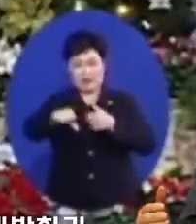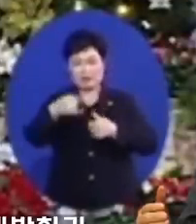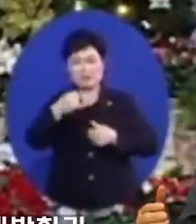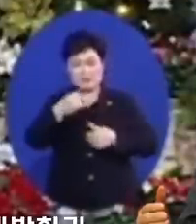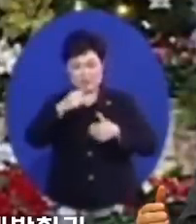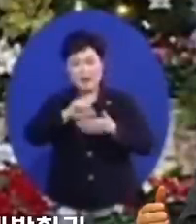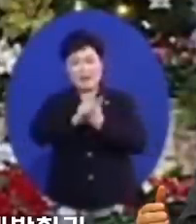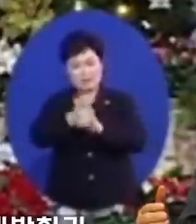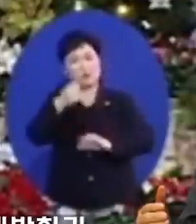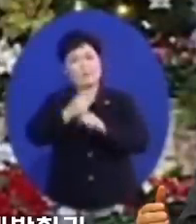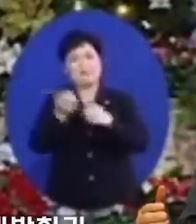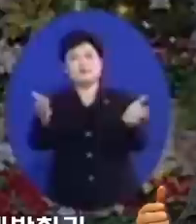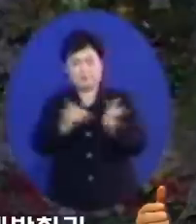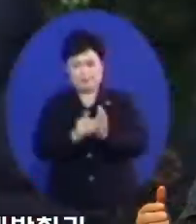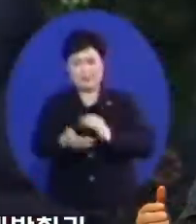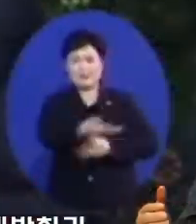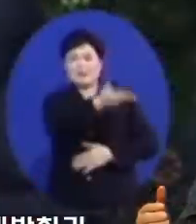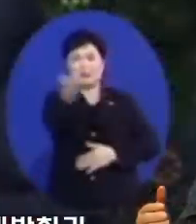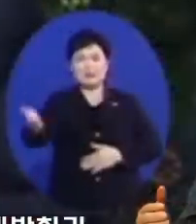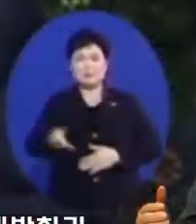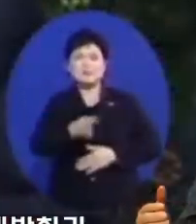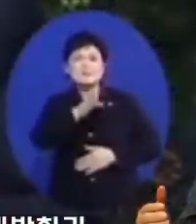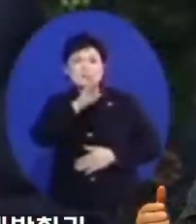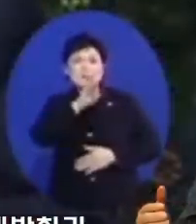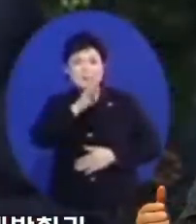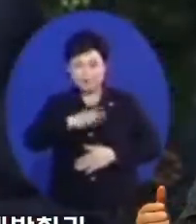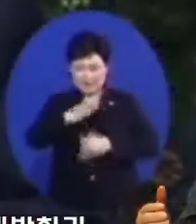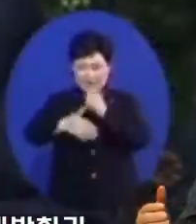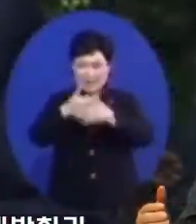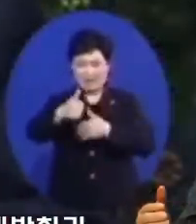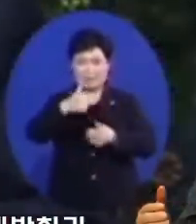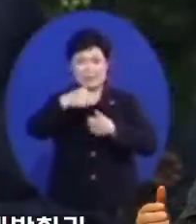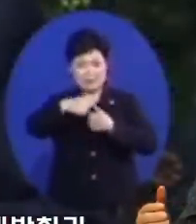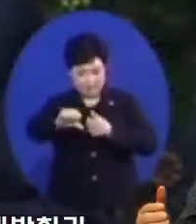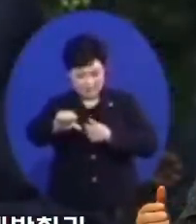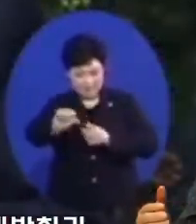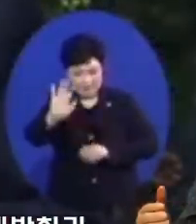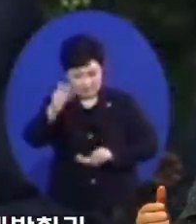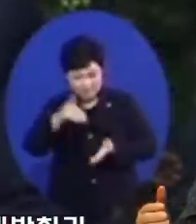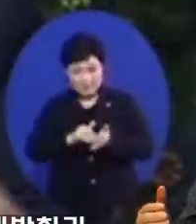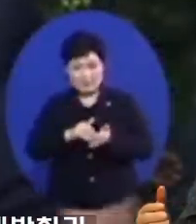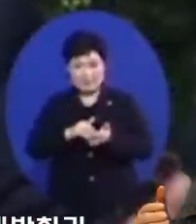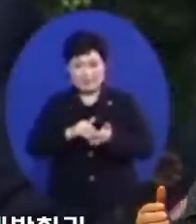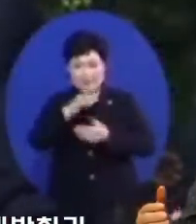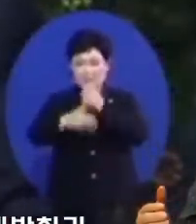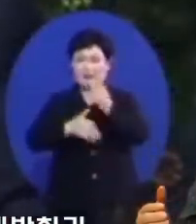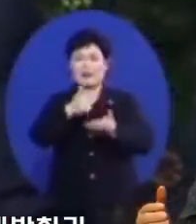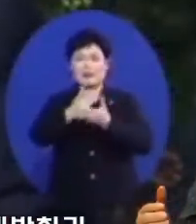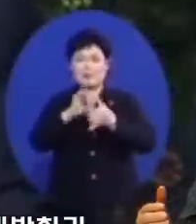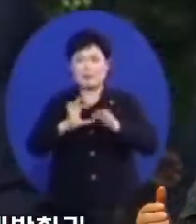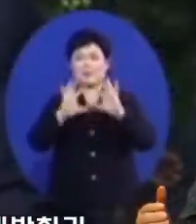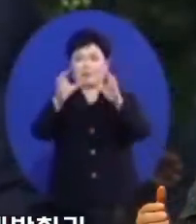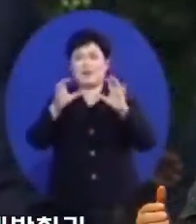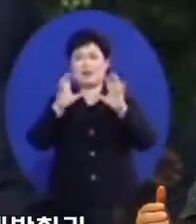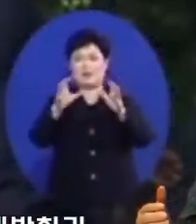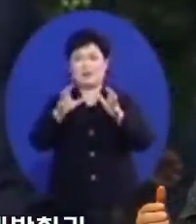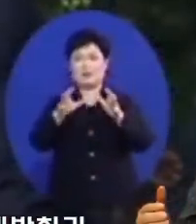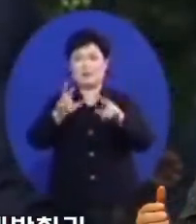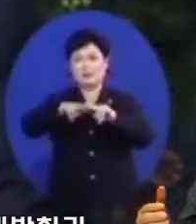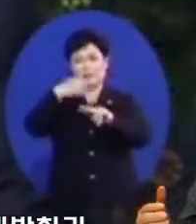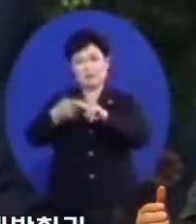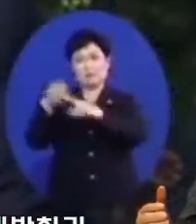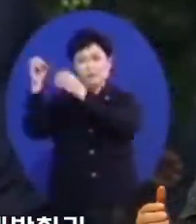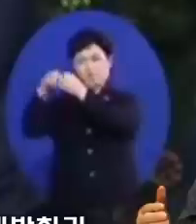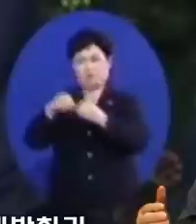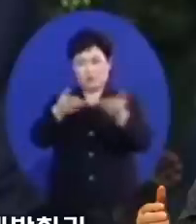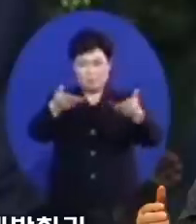것입니다. 여러분은 이래 봬도 지금 하나님의 아들들인 것입니다. 하나님의 나라를 상속으로 받을